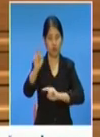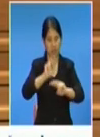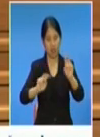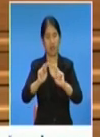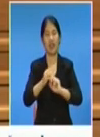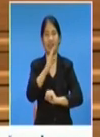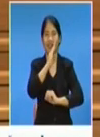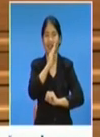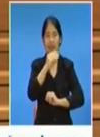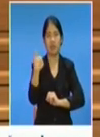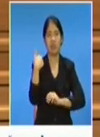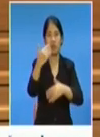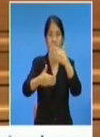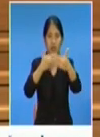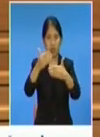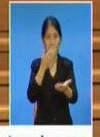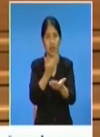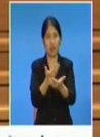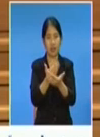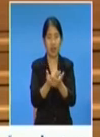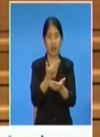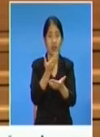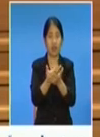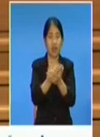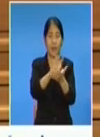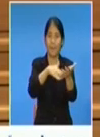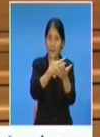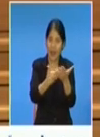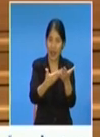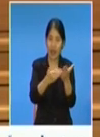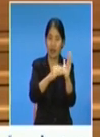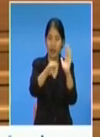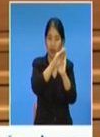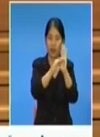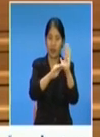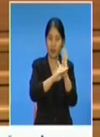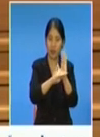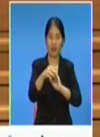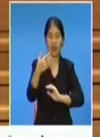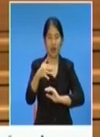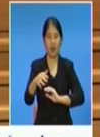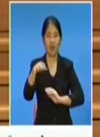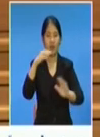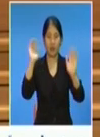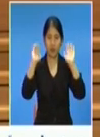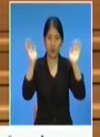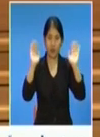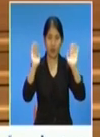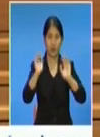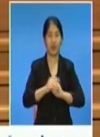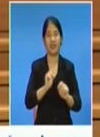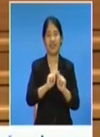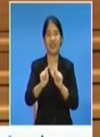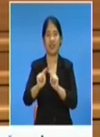เขามาดูว่าการเสนอราคาการเข้าสู้ราคาจริงไหมหัวกันไหมนะครับ